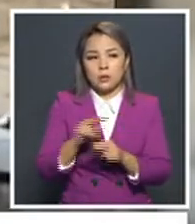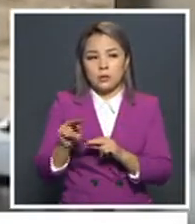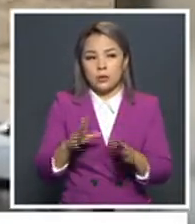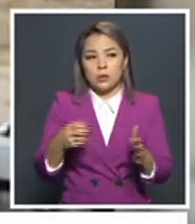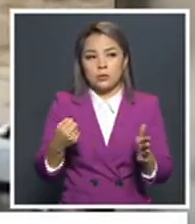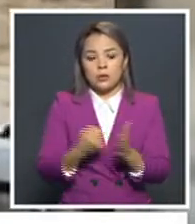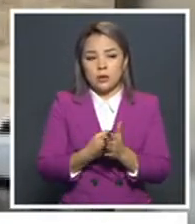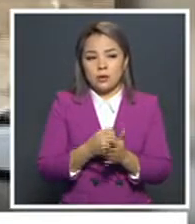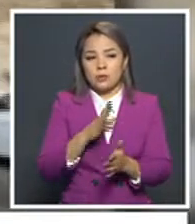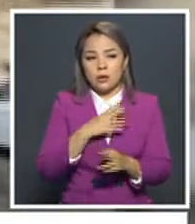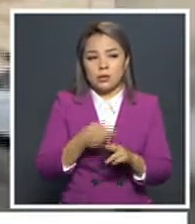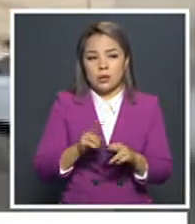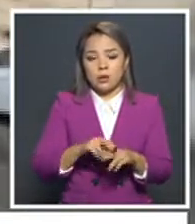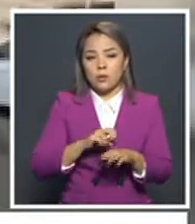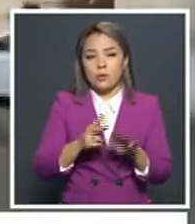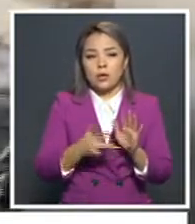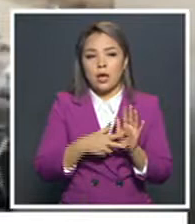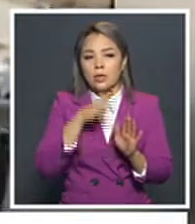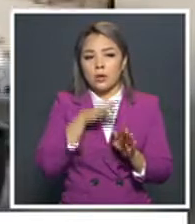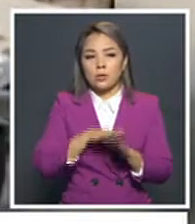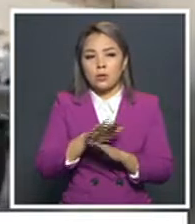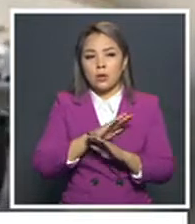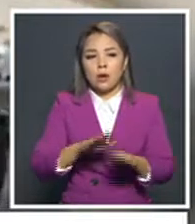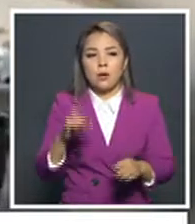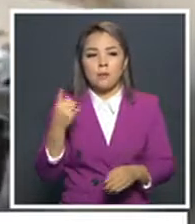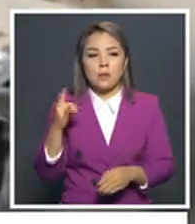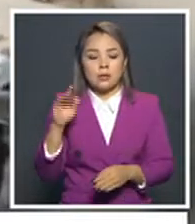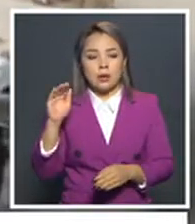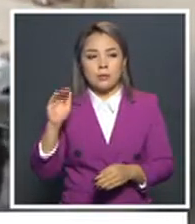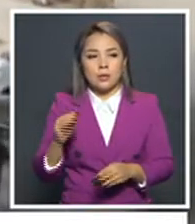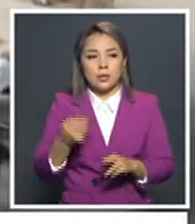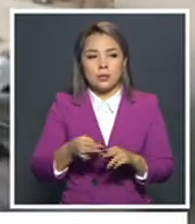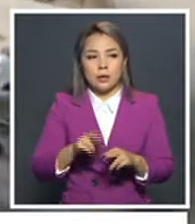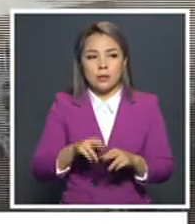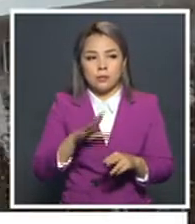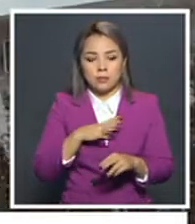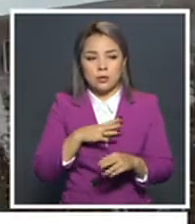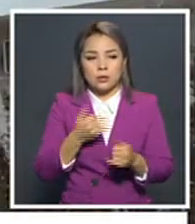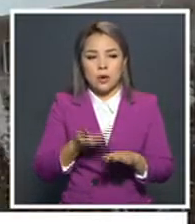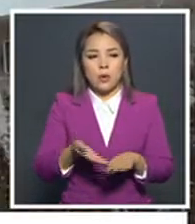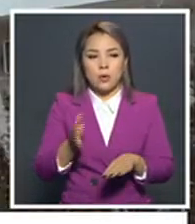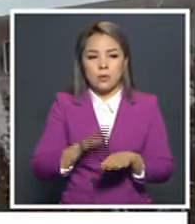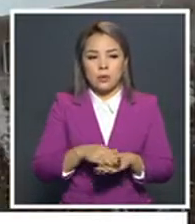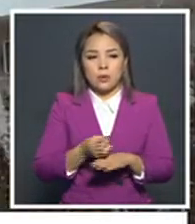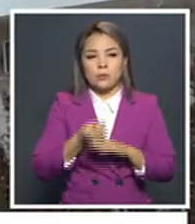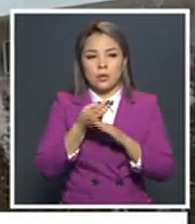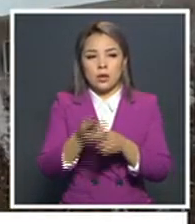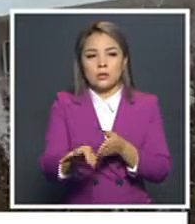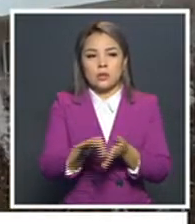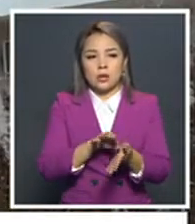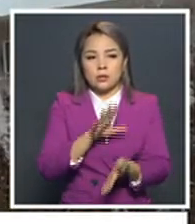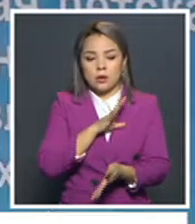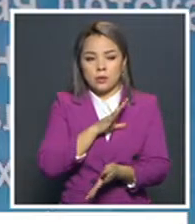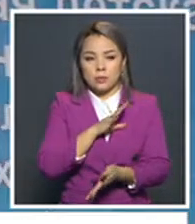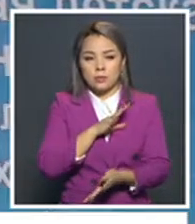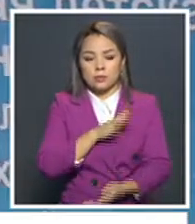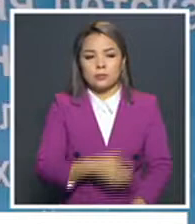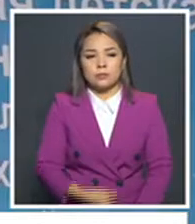ұшыраған көліктердің бірін кәмелет жасқа толмаған бала тізгіндеген. Жасөспірім ауыр жағдайда балалар ауруханасына